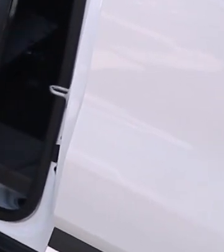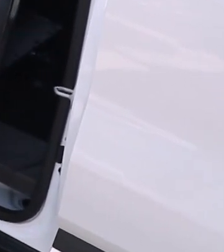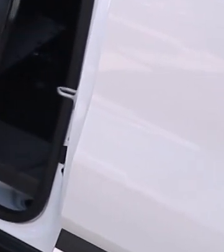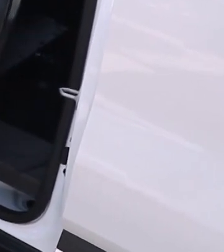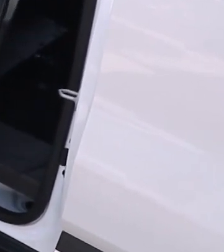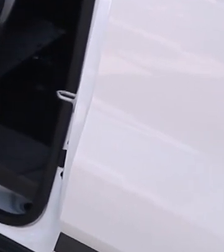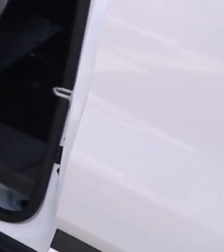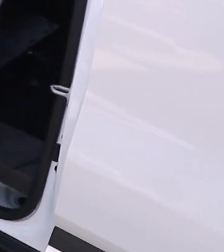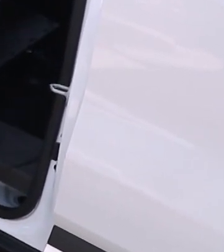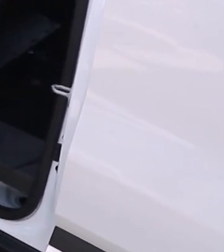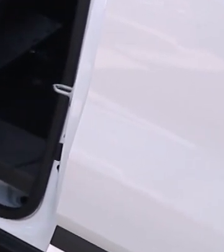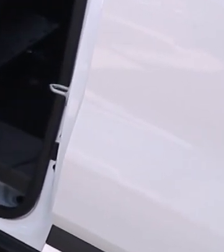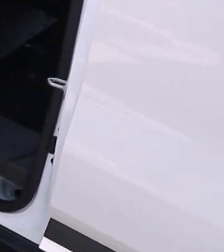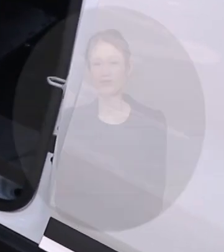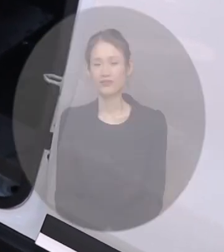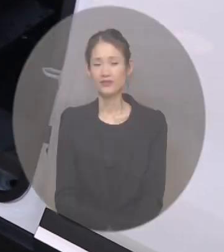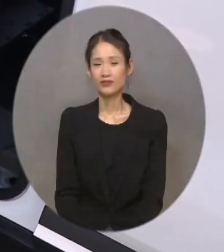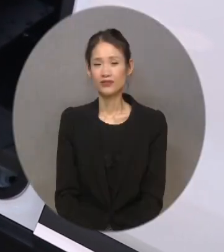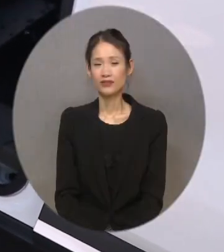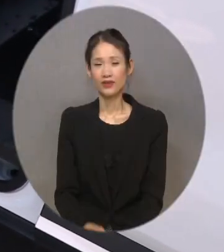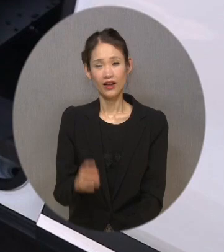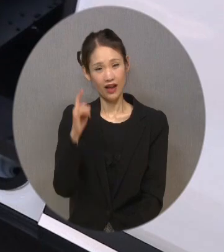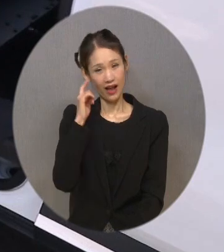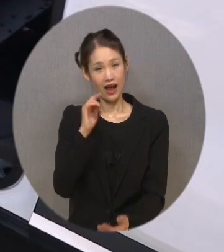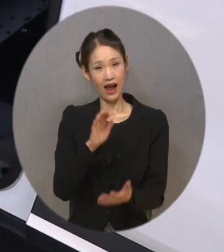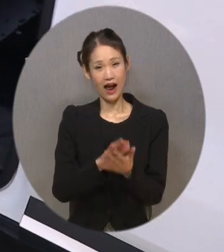오, 자기가 다 조정해서 나오는데